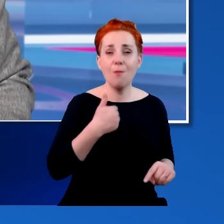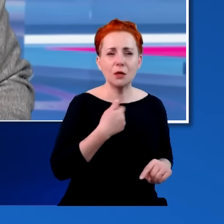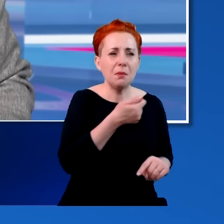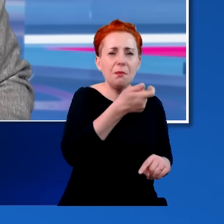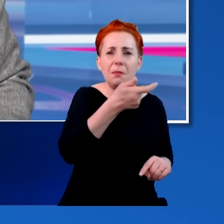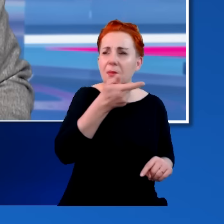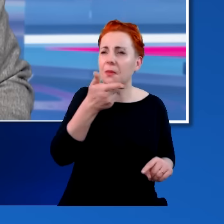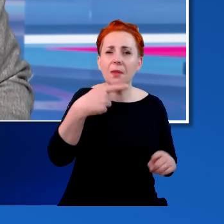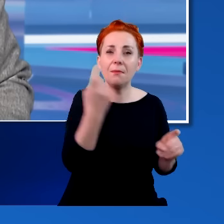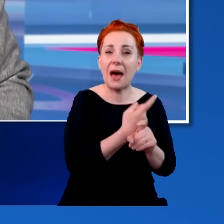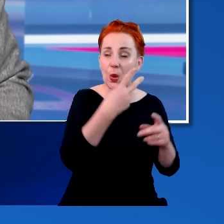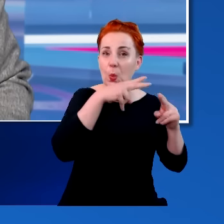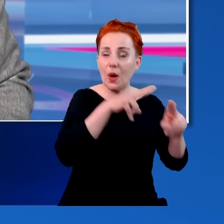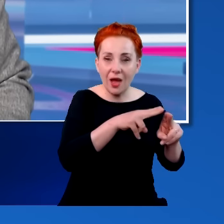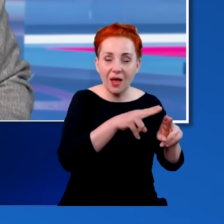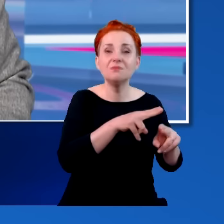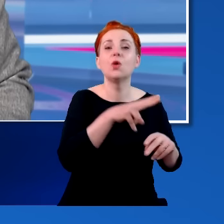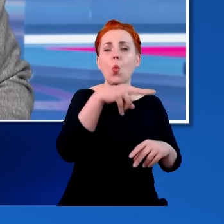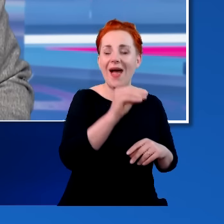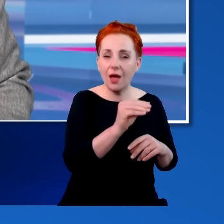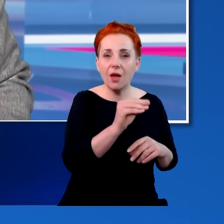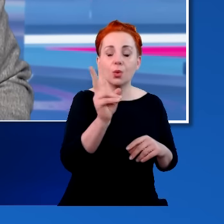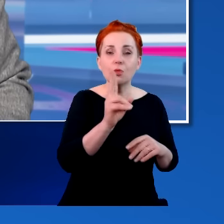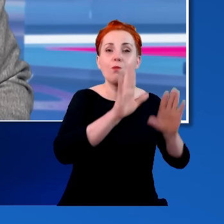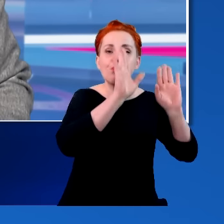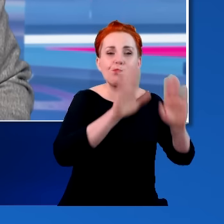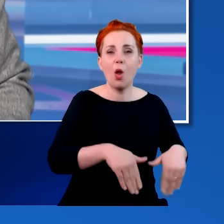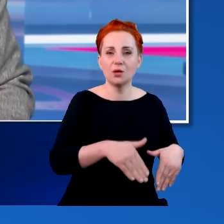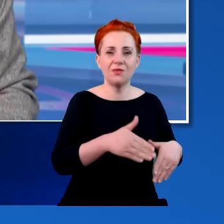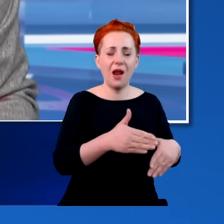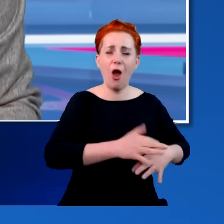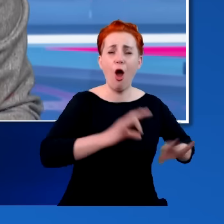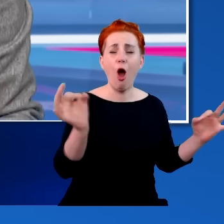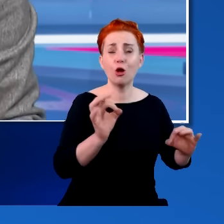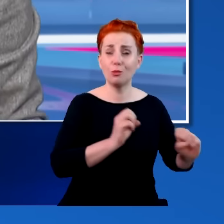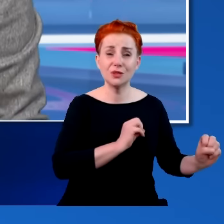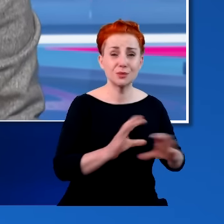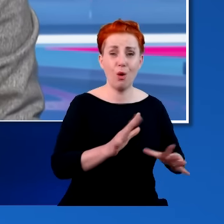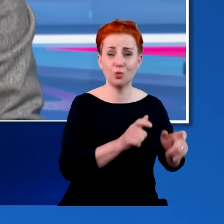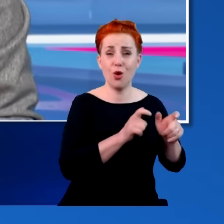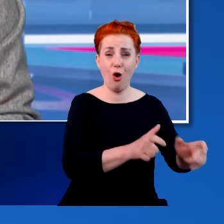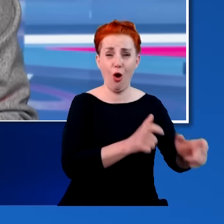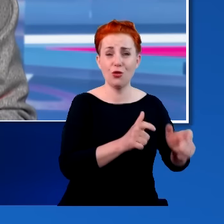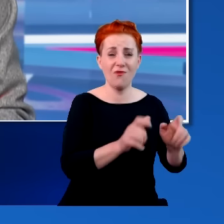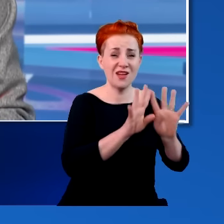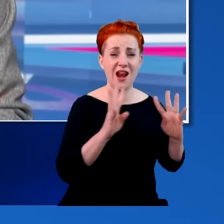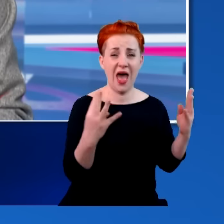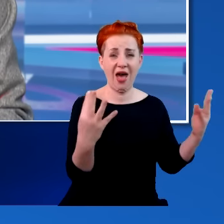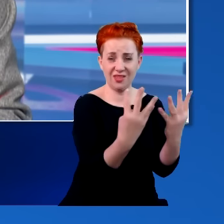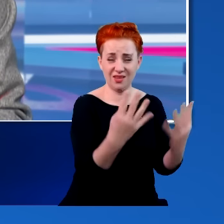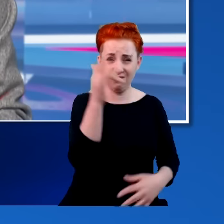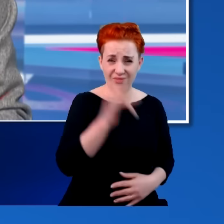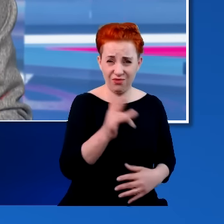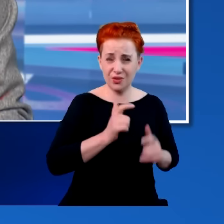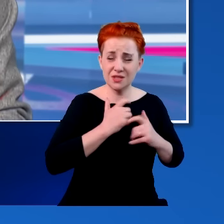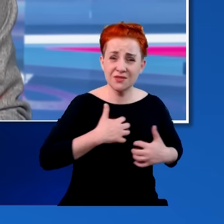państw Unii Europejskiej, która pozwala na zupełnie niehumanitarny sposób hodowli klatkowej takich